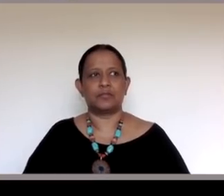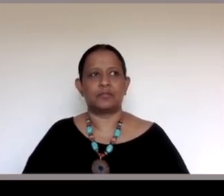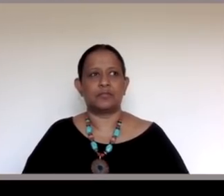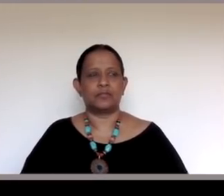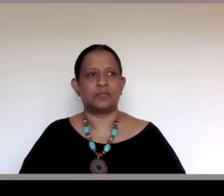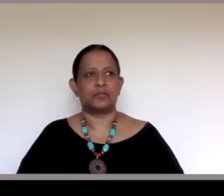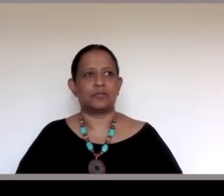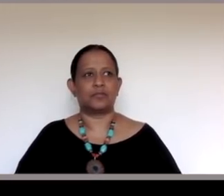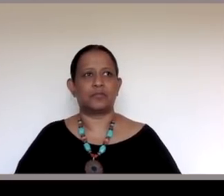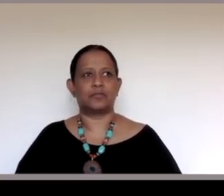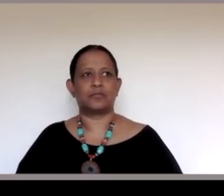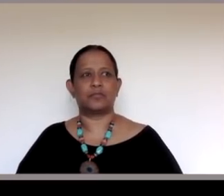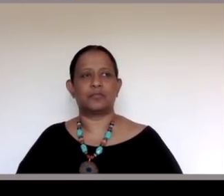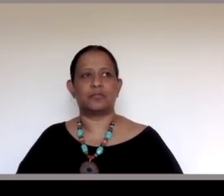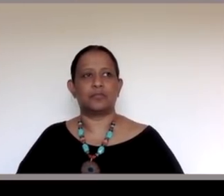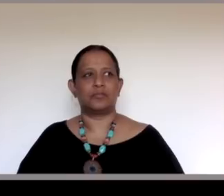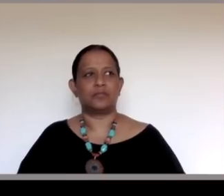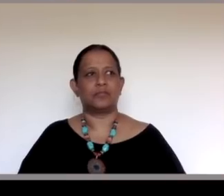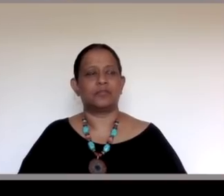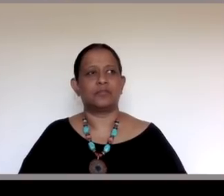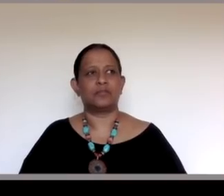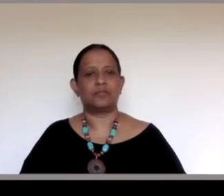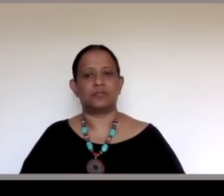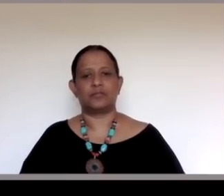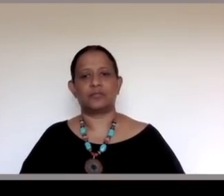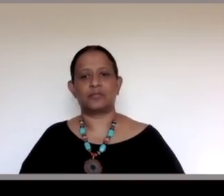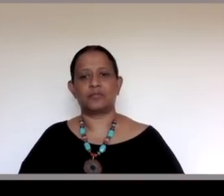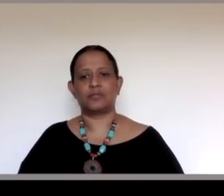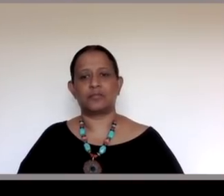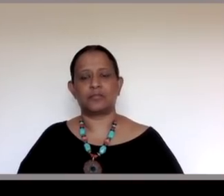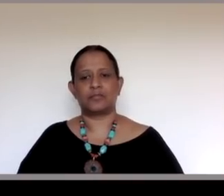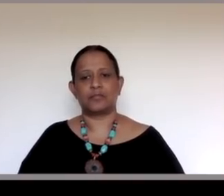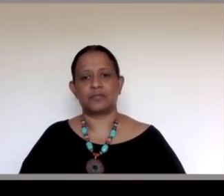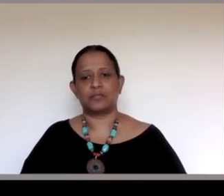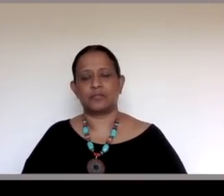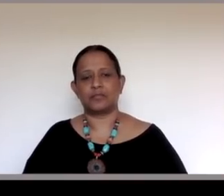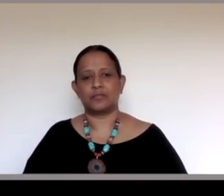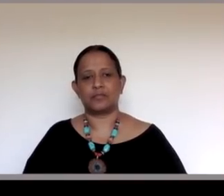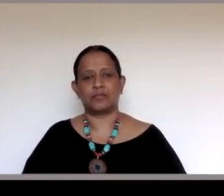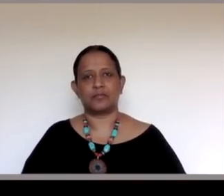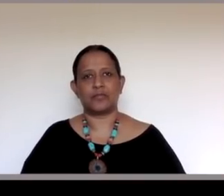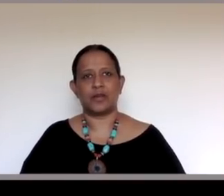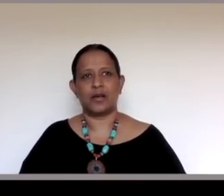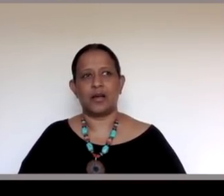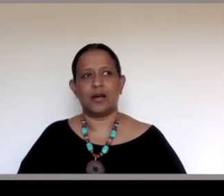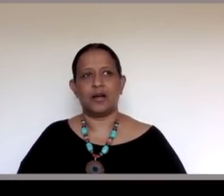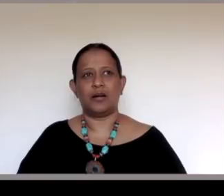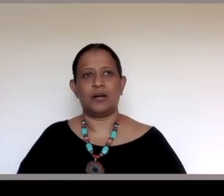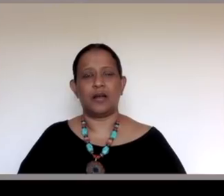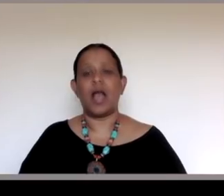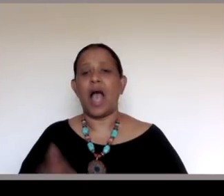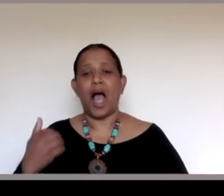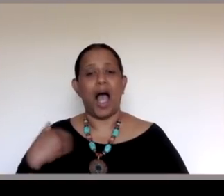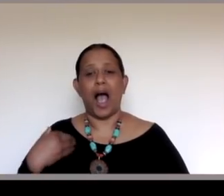சத்தியதாவே தீரும் நான் இதை கேலியாக கூறினாலும் இதில் ஒரு முக்கியமான சத்தியம் இருக்கின்றது புருஷேனி புருஷர்களே ஒபகே